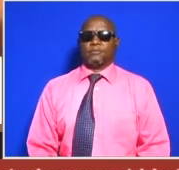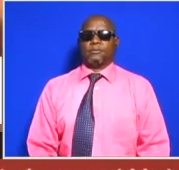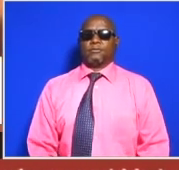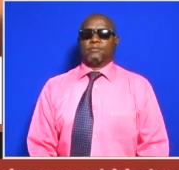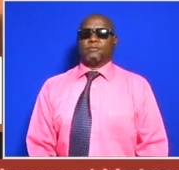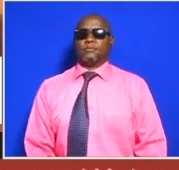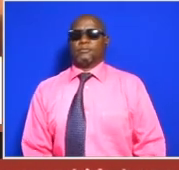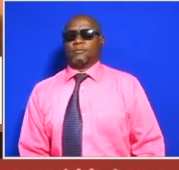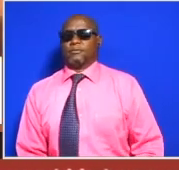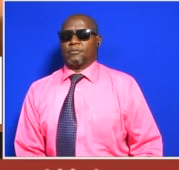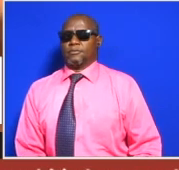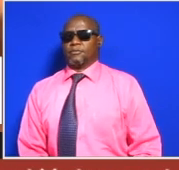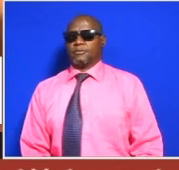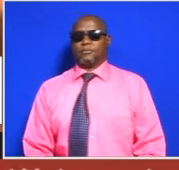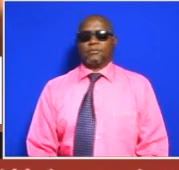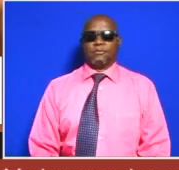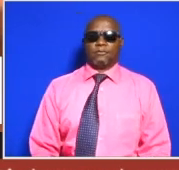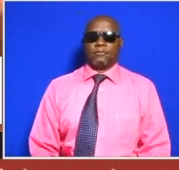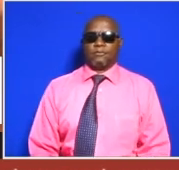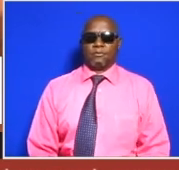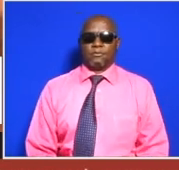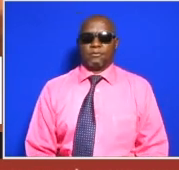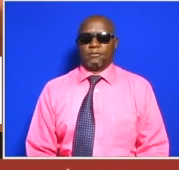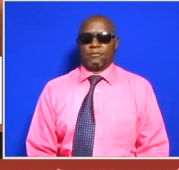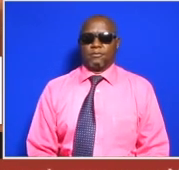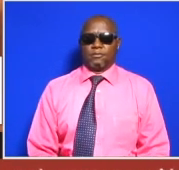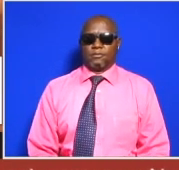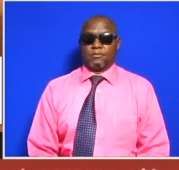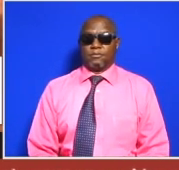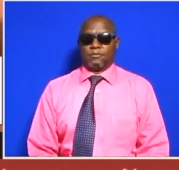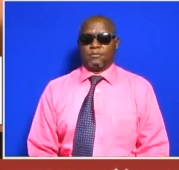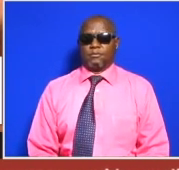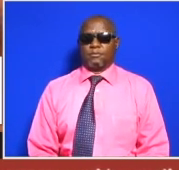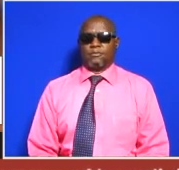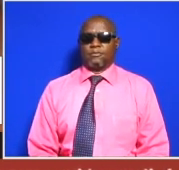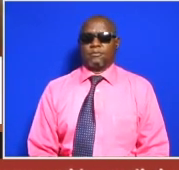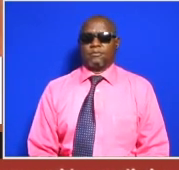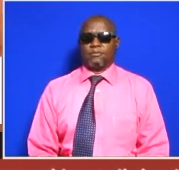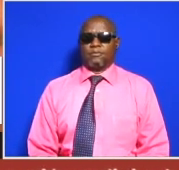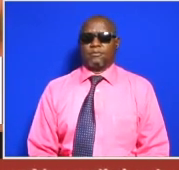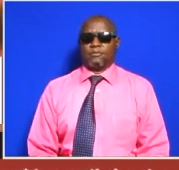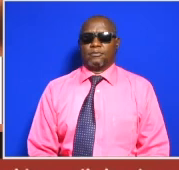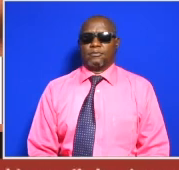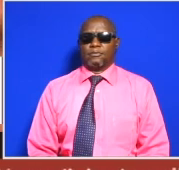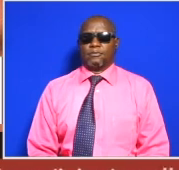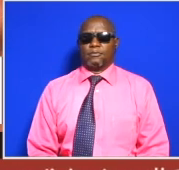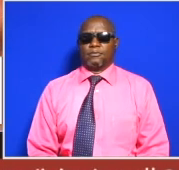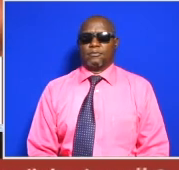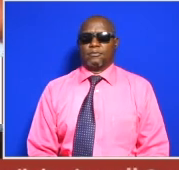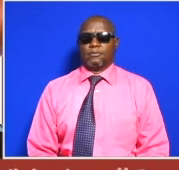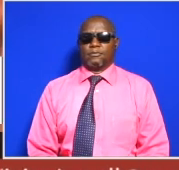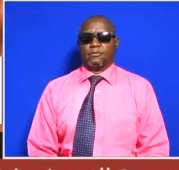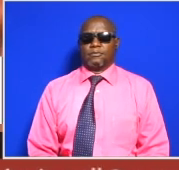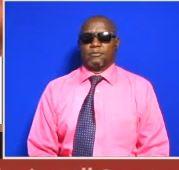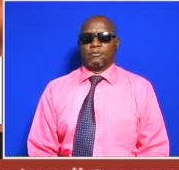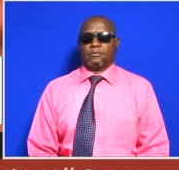za kutosha. Tumepata barabara lakini bado tunaomba taa, especially